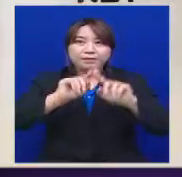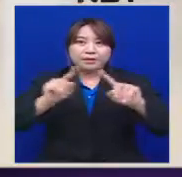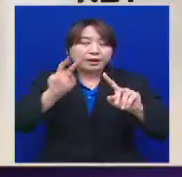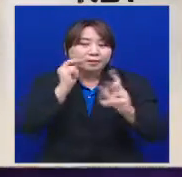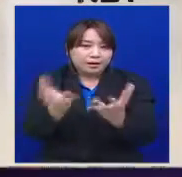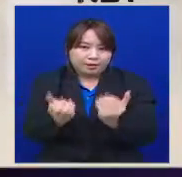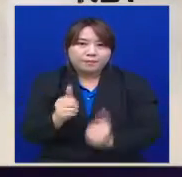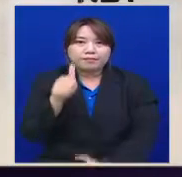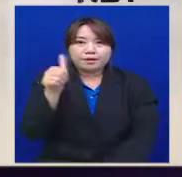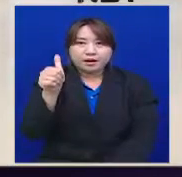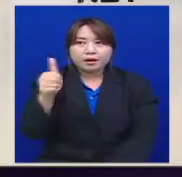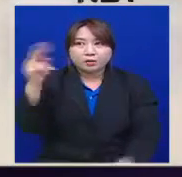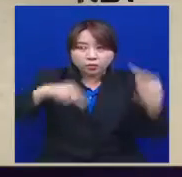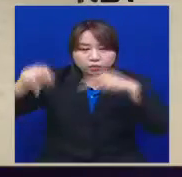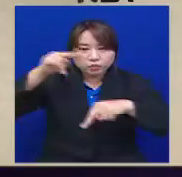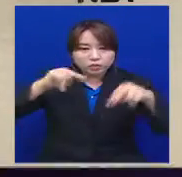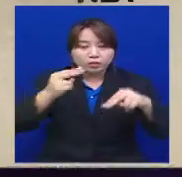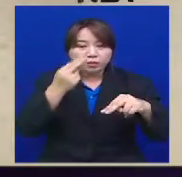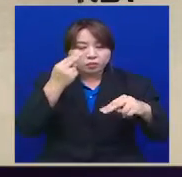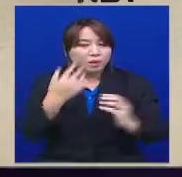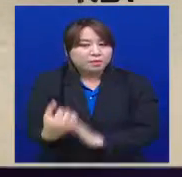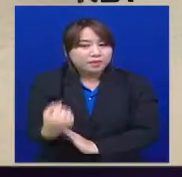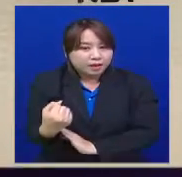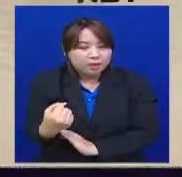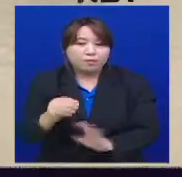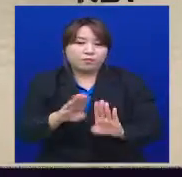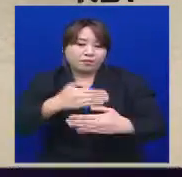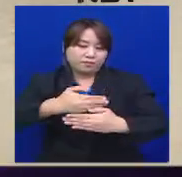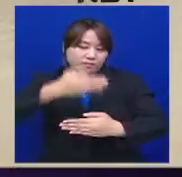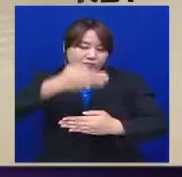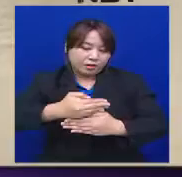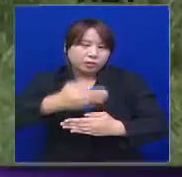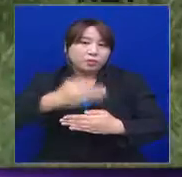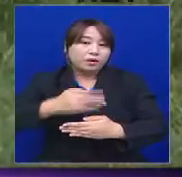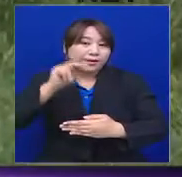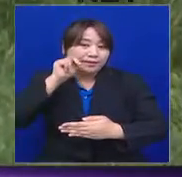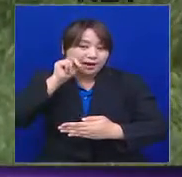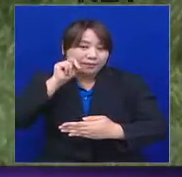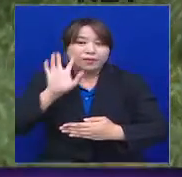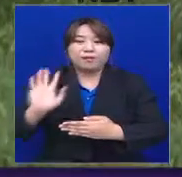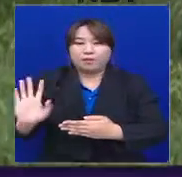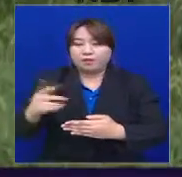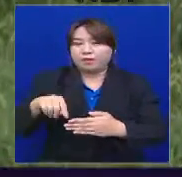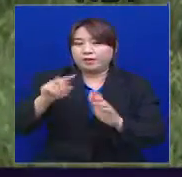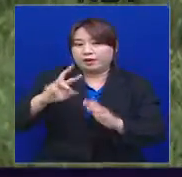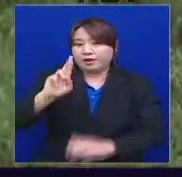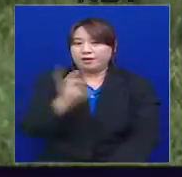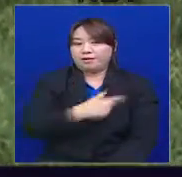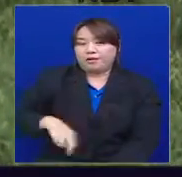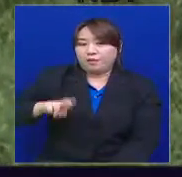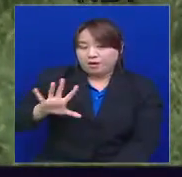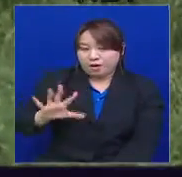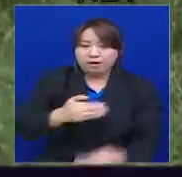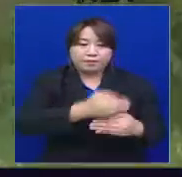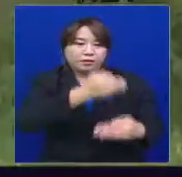น้ำได้อีกรวมทั้งตรวจสอบความมั่นคงแข็งแรงของประตูระบายน้ำเสด็จประภาสต้นรัชกาลที่ 5และประตูระบายน้ำคลอง